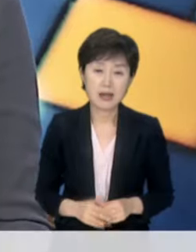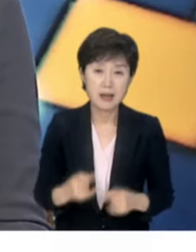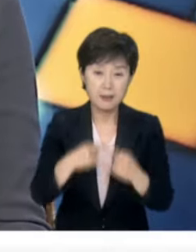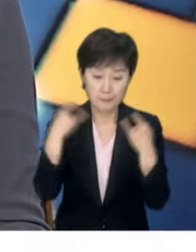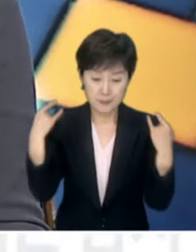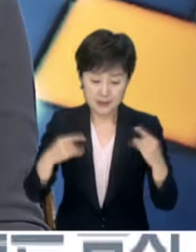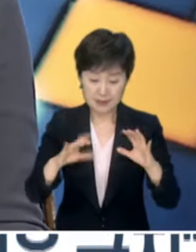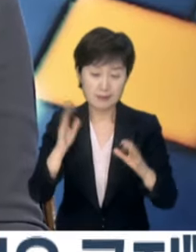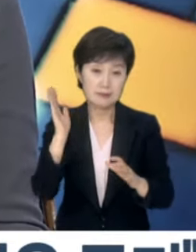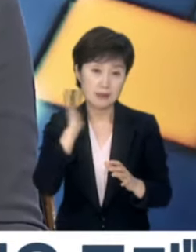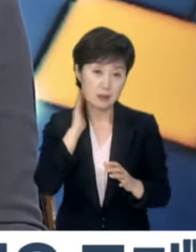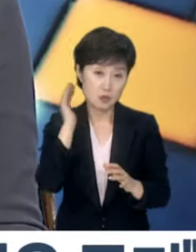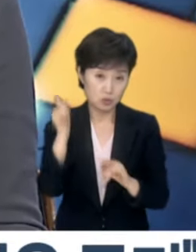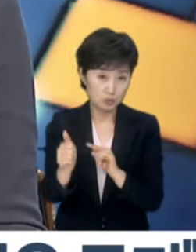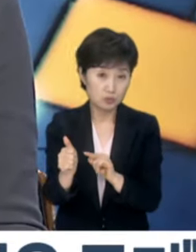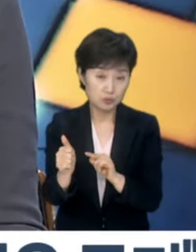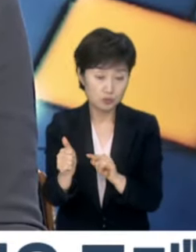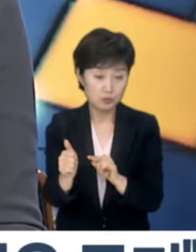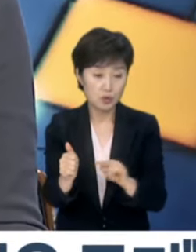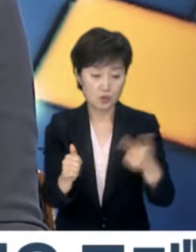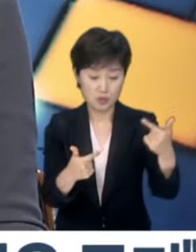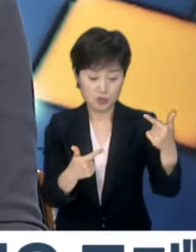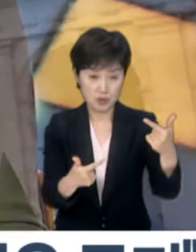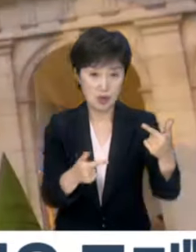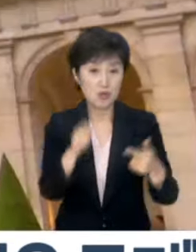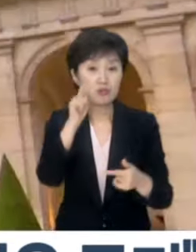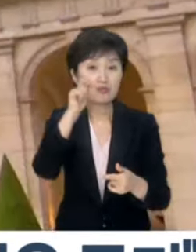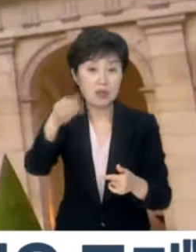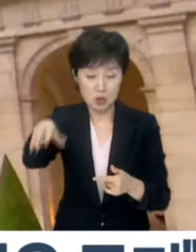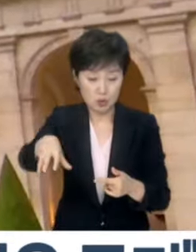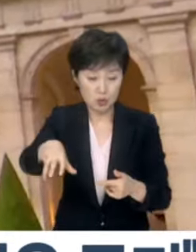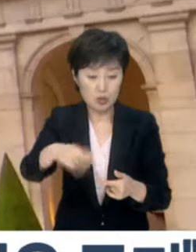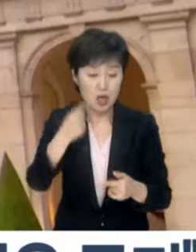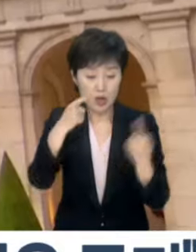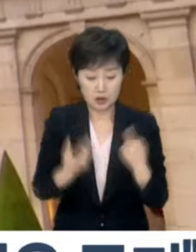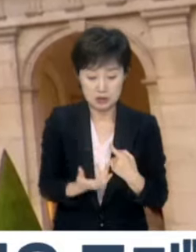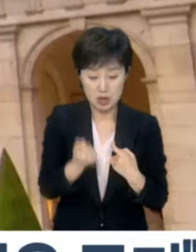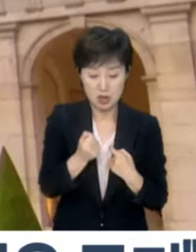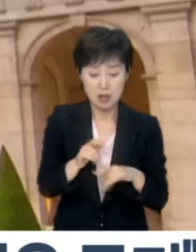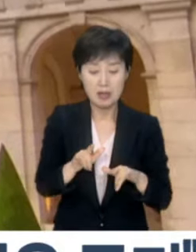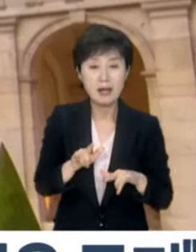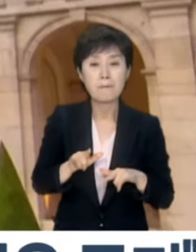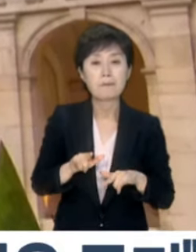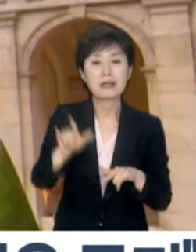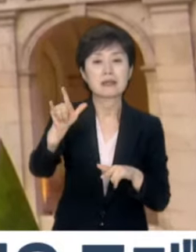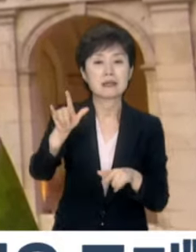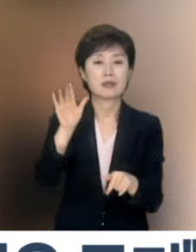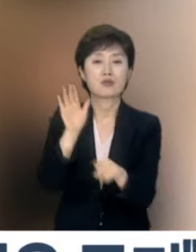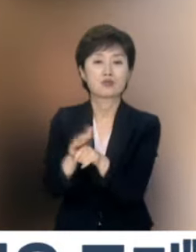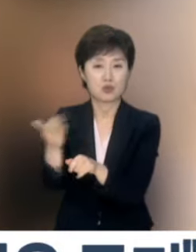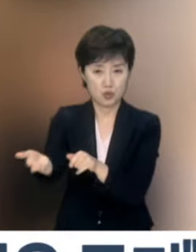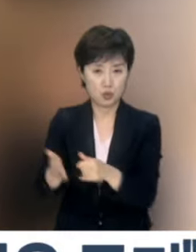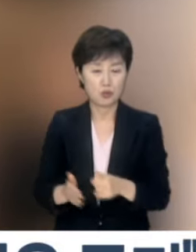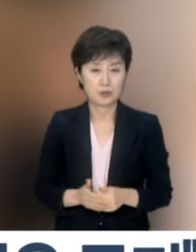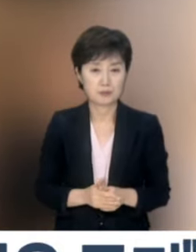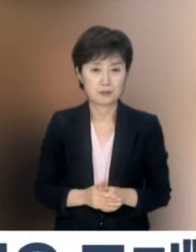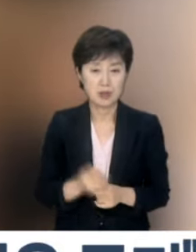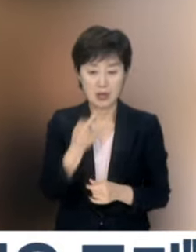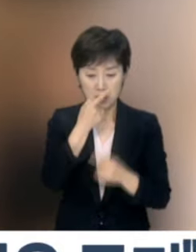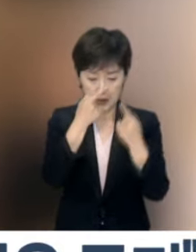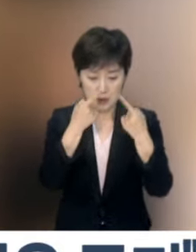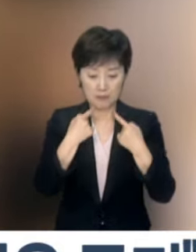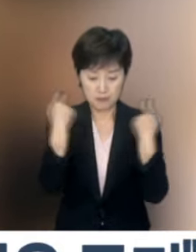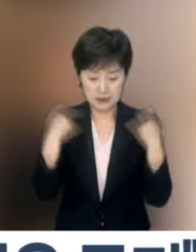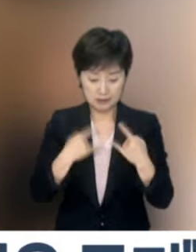에마뉘엘 마크롱 프랑스 대통령이 현지 시간 6일 우크라이나에 자국산 전투기를 지원할 것이라고 밝혔습니다. 마크롱